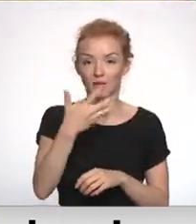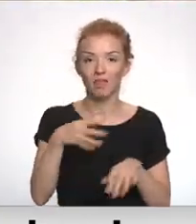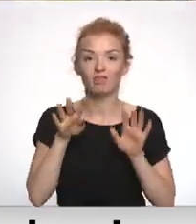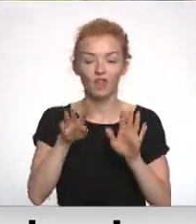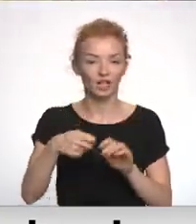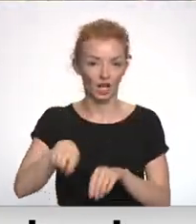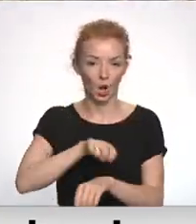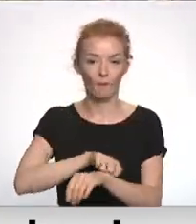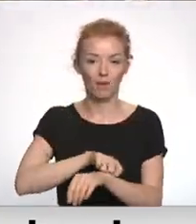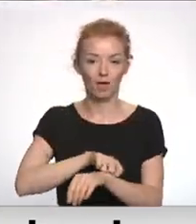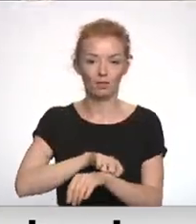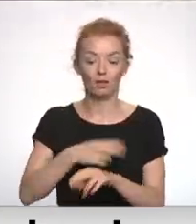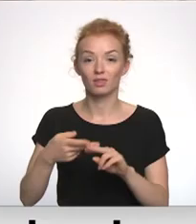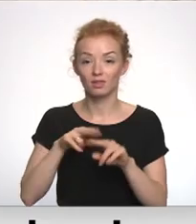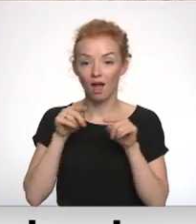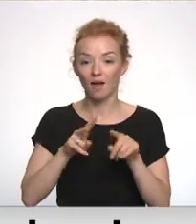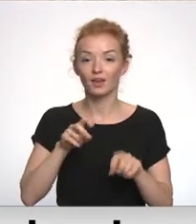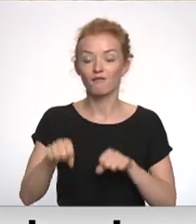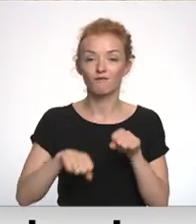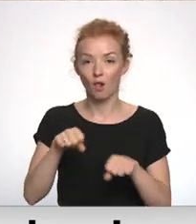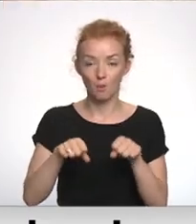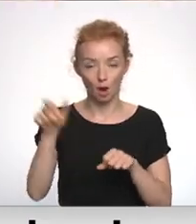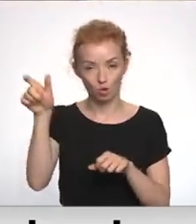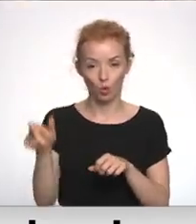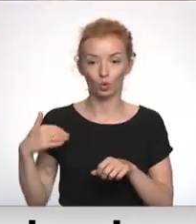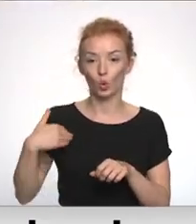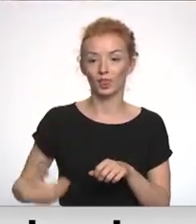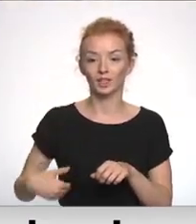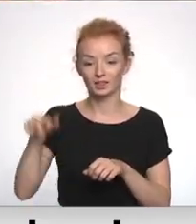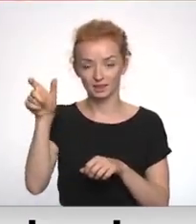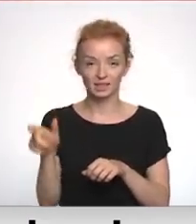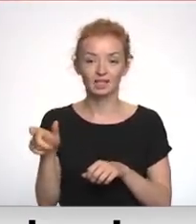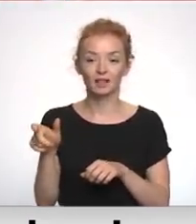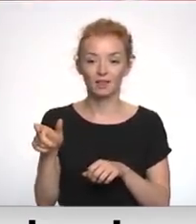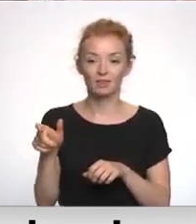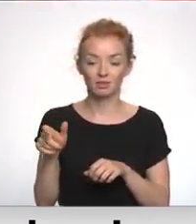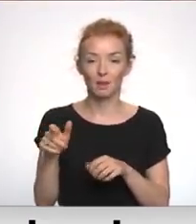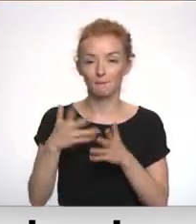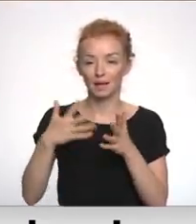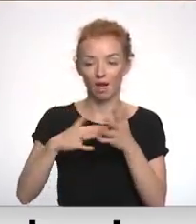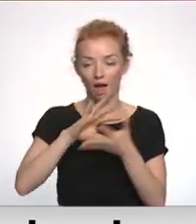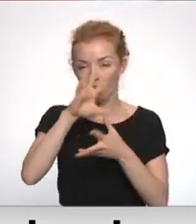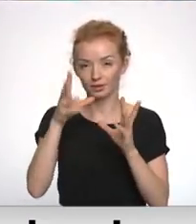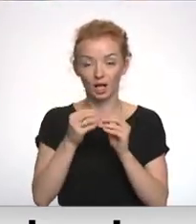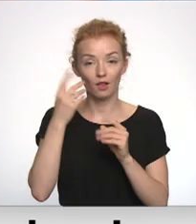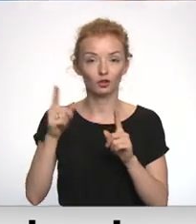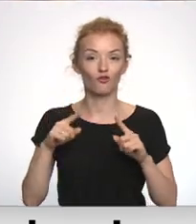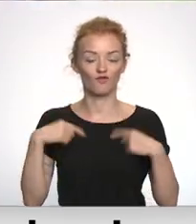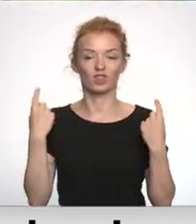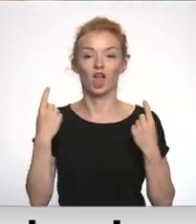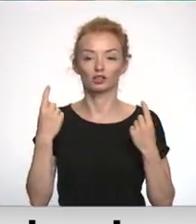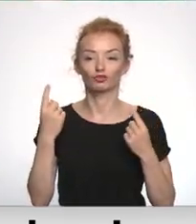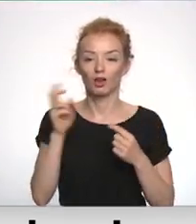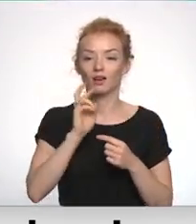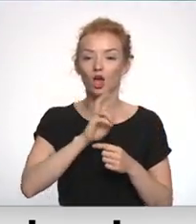3559 kilometrus. Tāda ir velo ultramaratonista kuldīdznieka Arvija Sprudes bilance, kad viņš finišē Ginesa pasaules